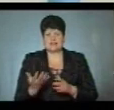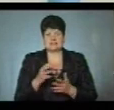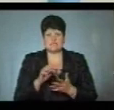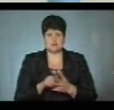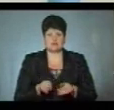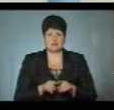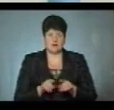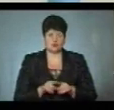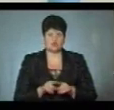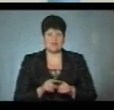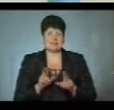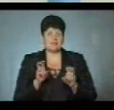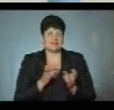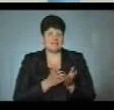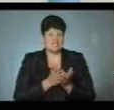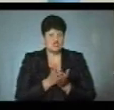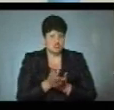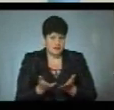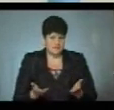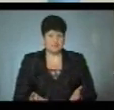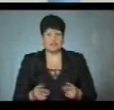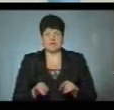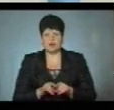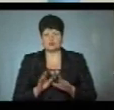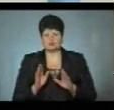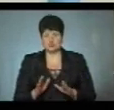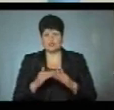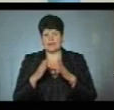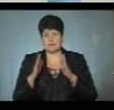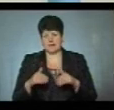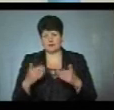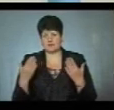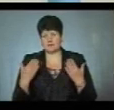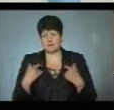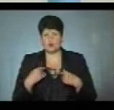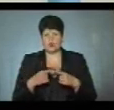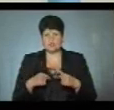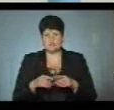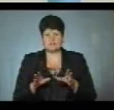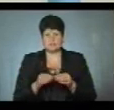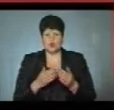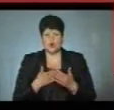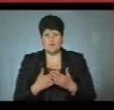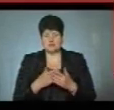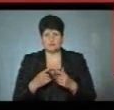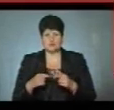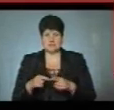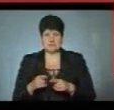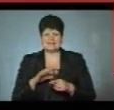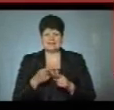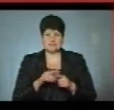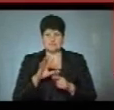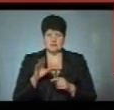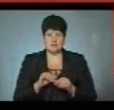також десь тематично профільні. І також у нас будуть наметові табори, ми організовуємо спільно з громадськими організаціями. Так от, якраз оцими всіма